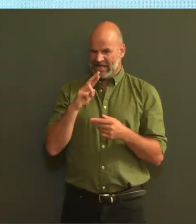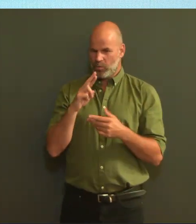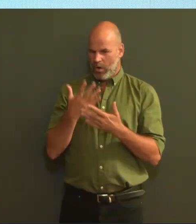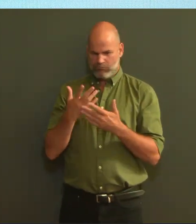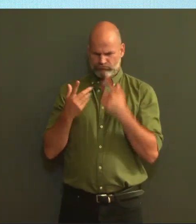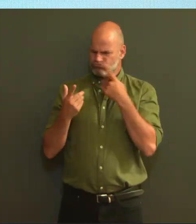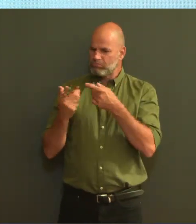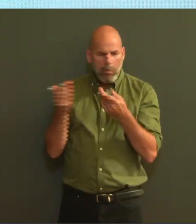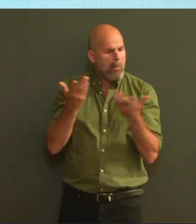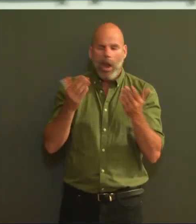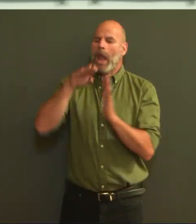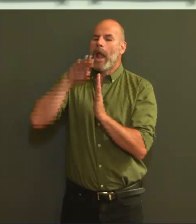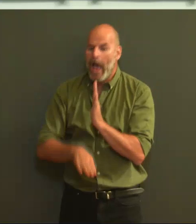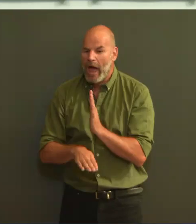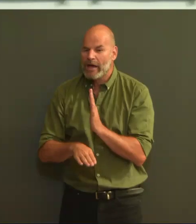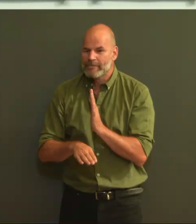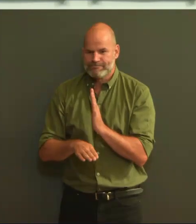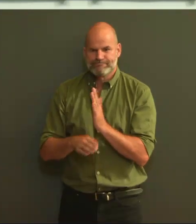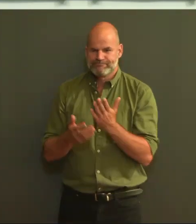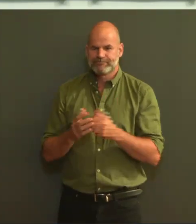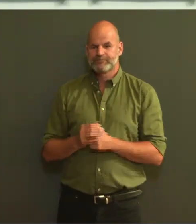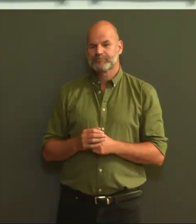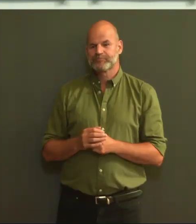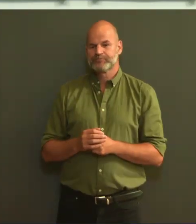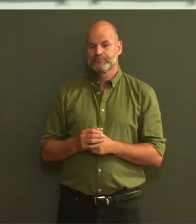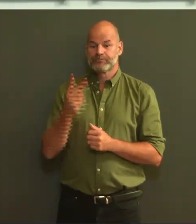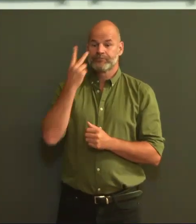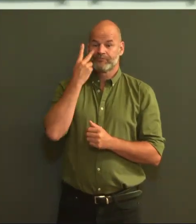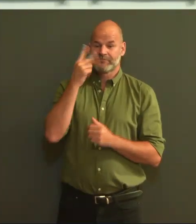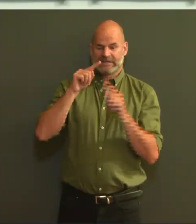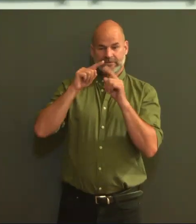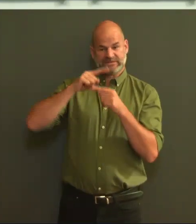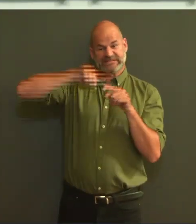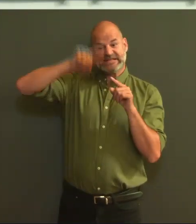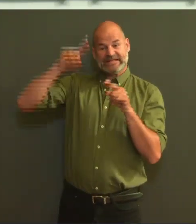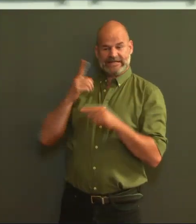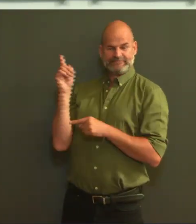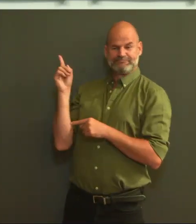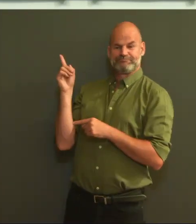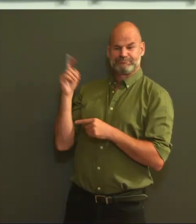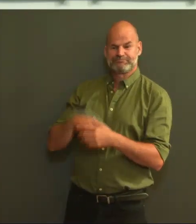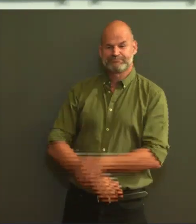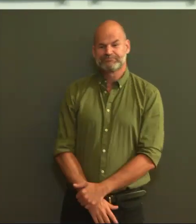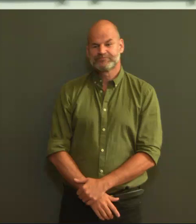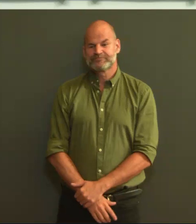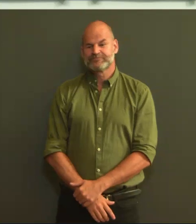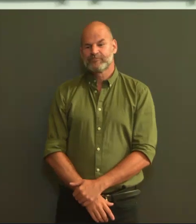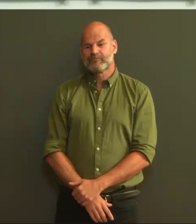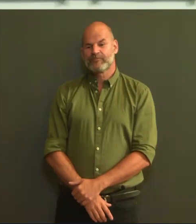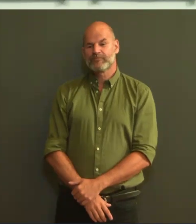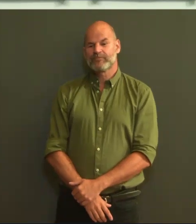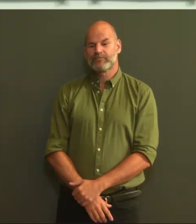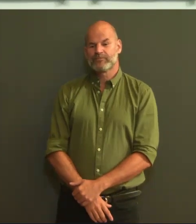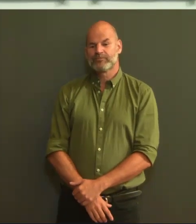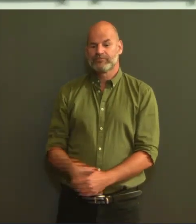Op deze figuur ziet u de evolutie van het effectief reproductiegetal op basis van de ziekenhuisopnames gedurende het